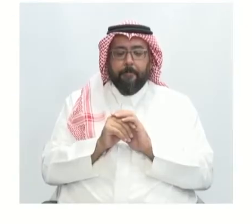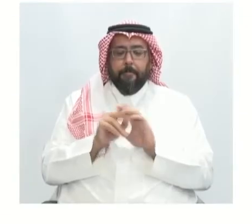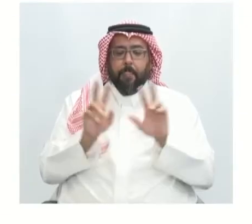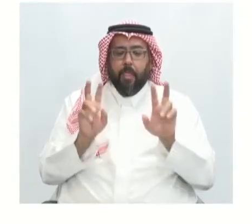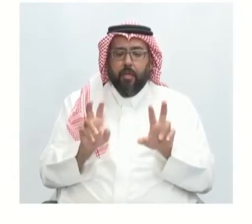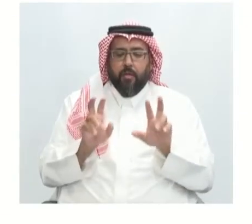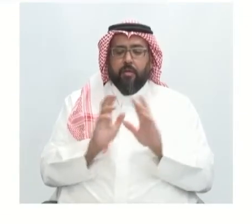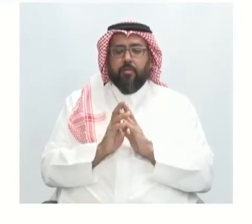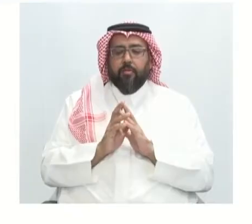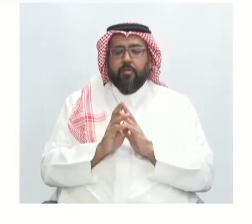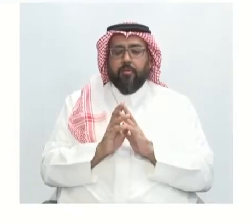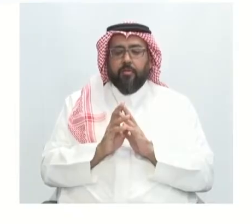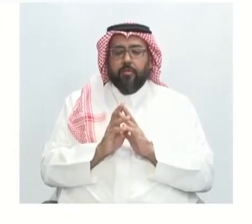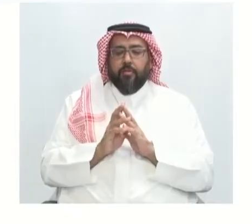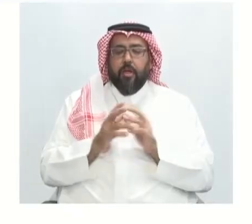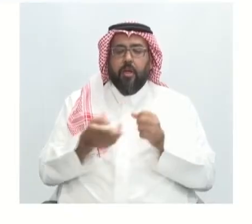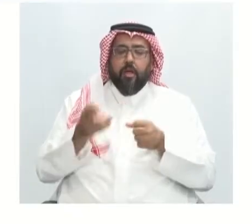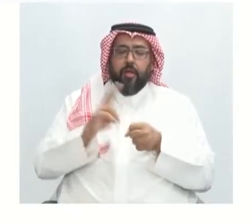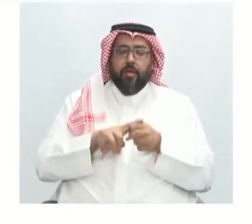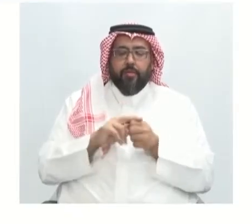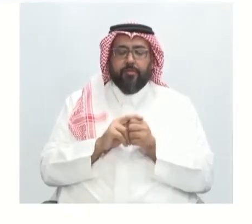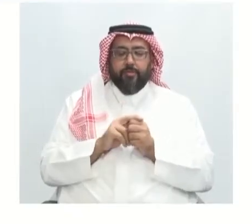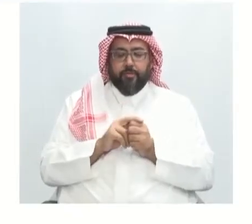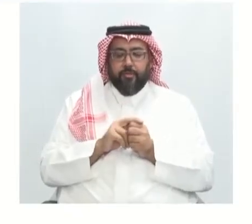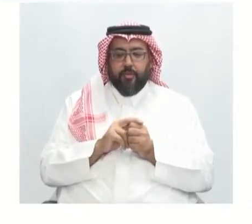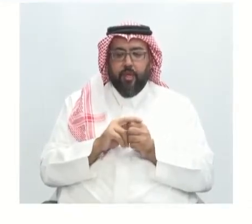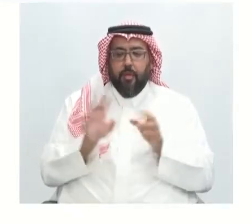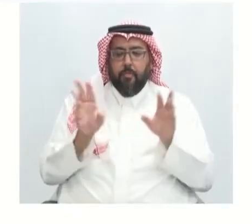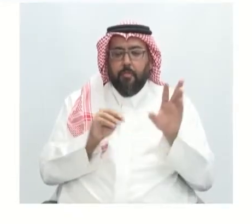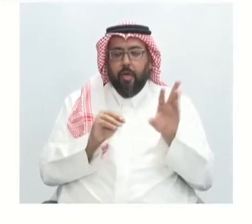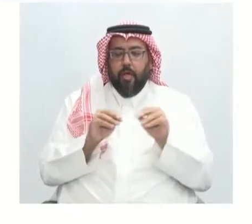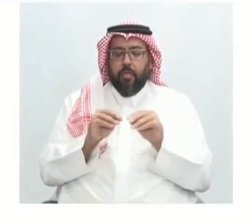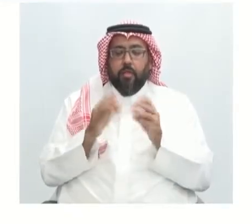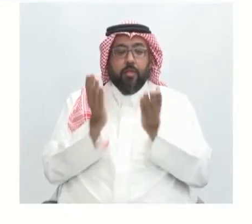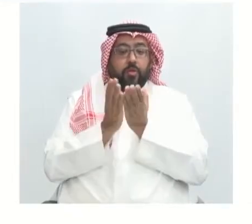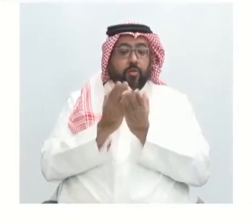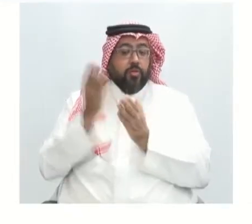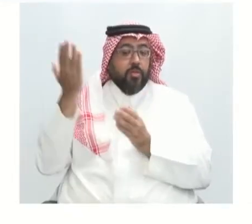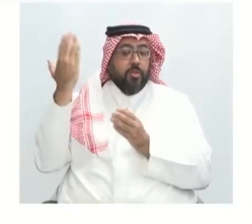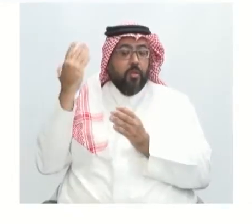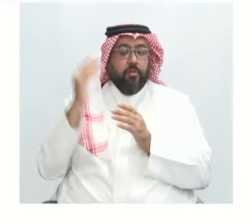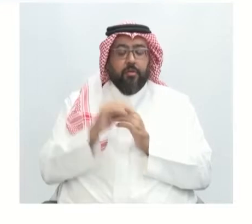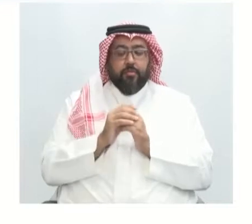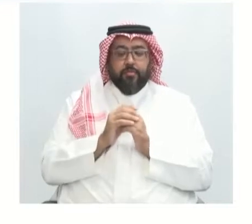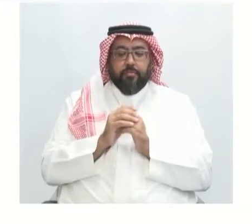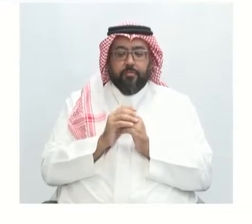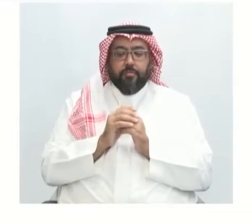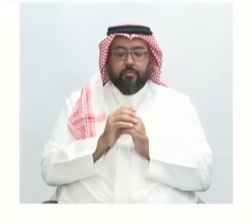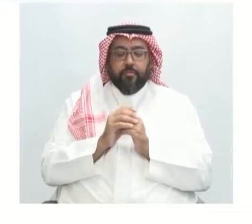نتوقف شيئا يسيرا لنتذكر سويا بعض ما اخذناه في الدرس السابق